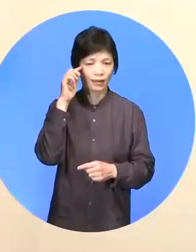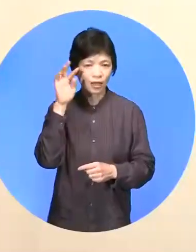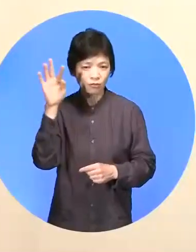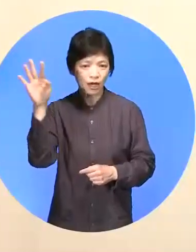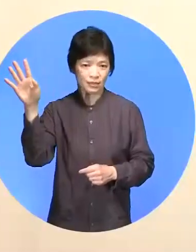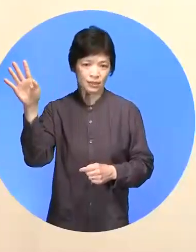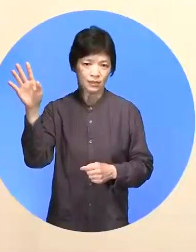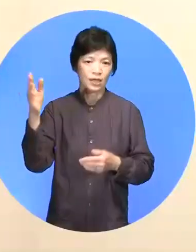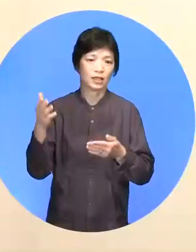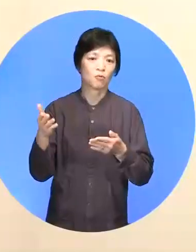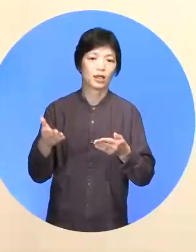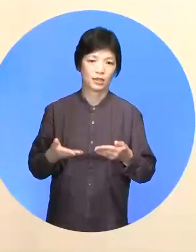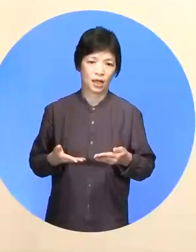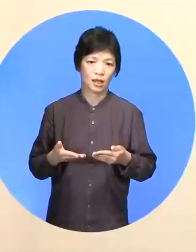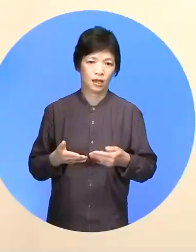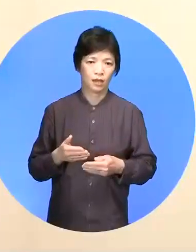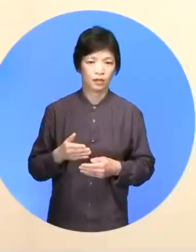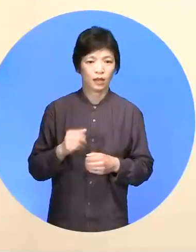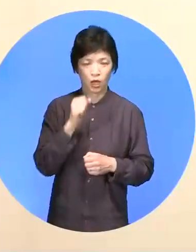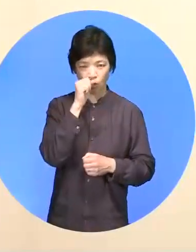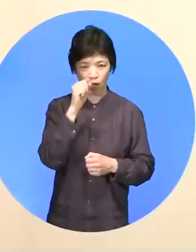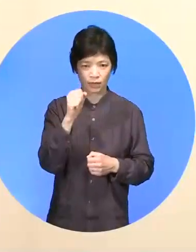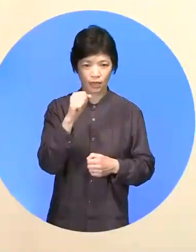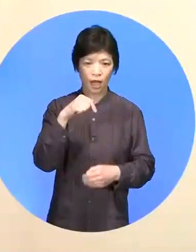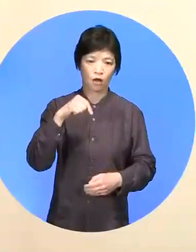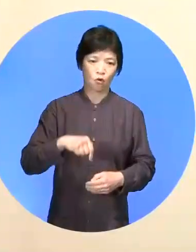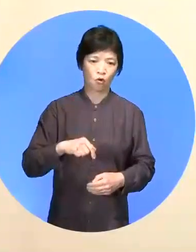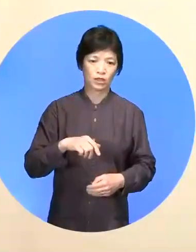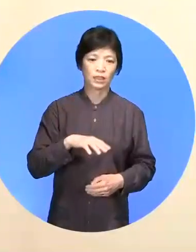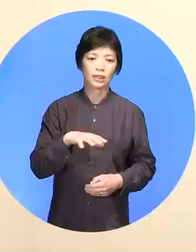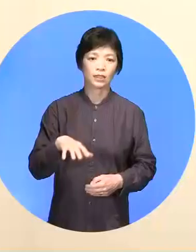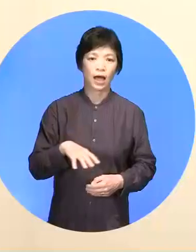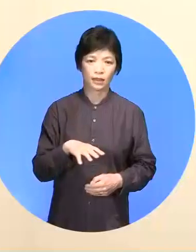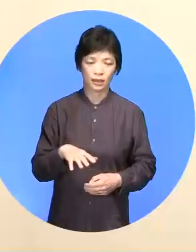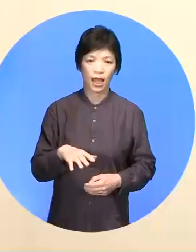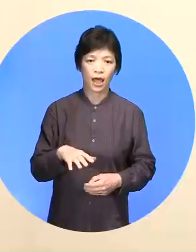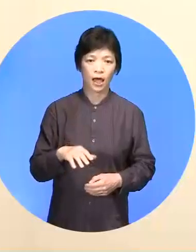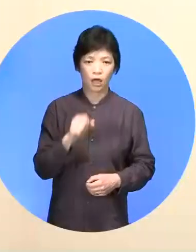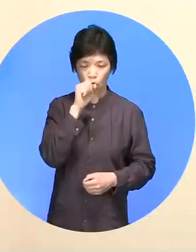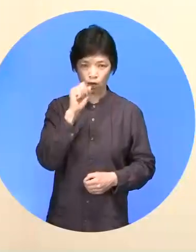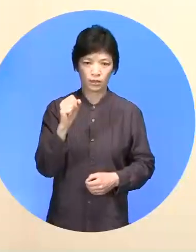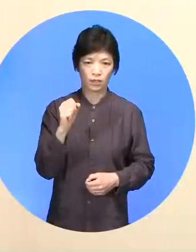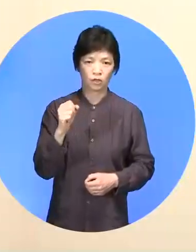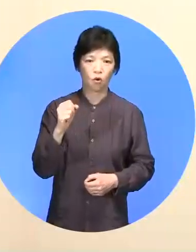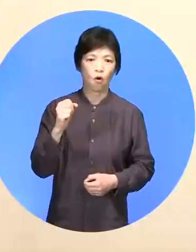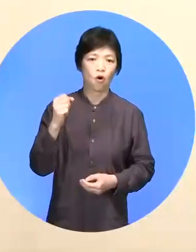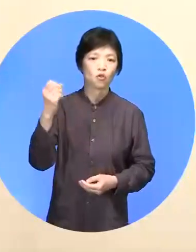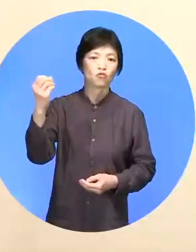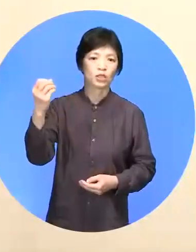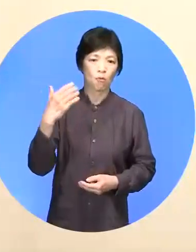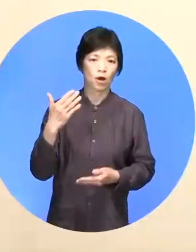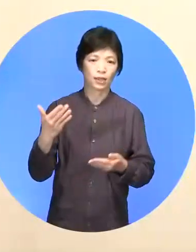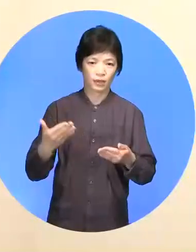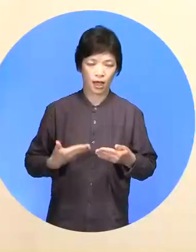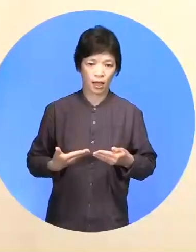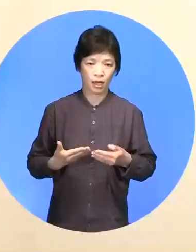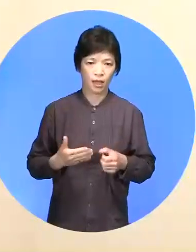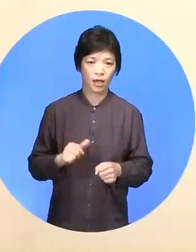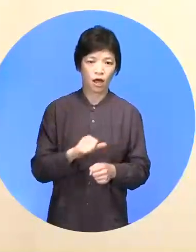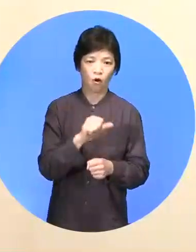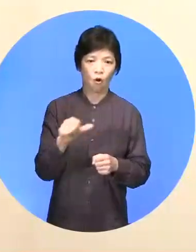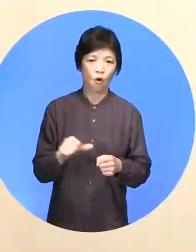懐かしんでいただけて、ああよかったなって、のびのびがここにあってよかったということを言っていただいたので、なんかこう5年間の歩みという